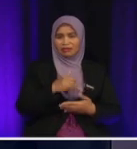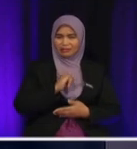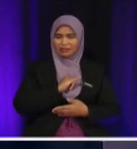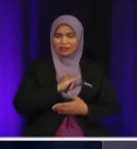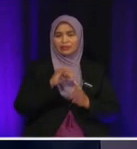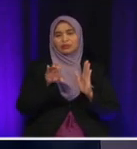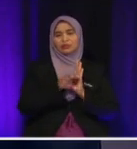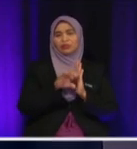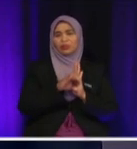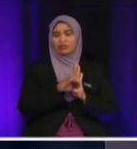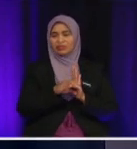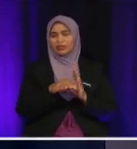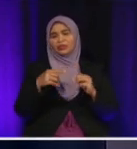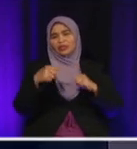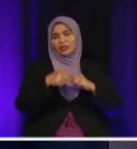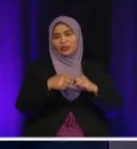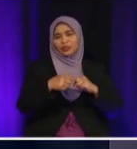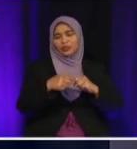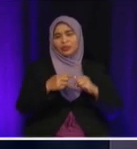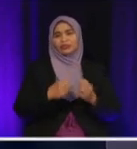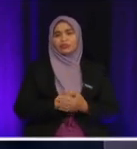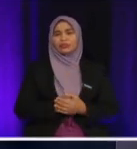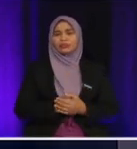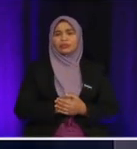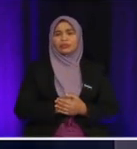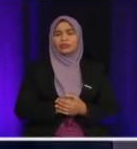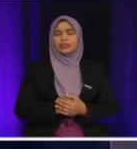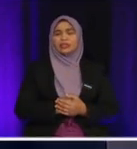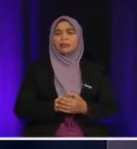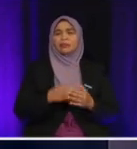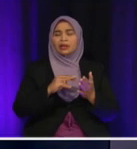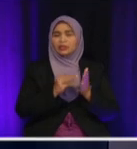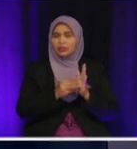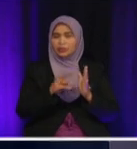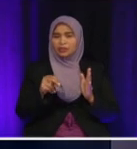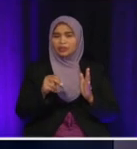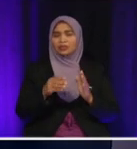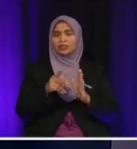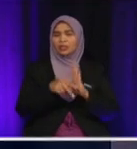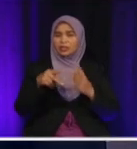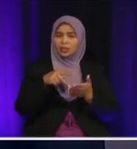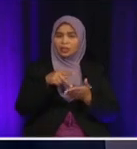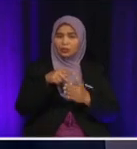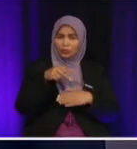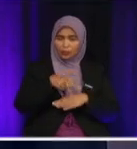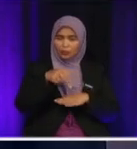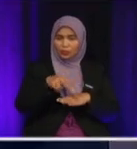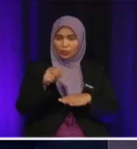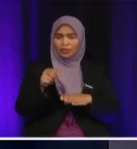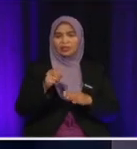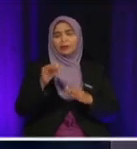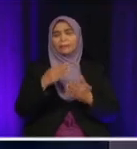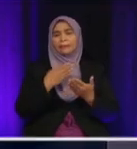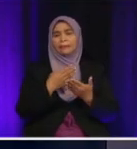ni. Okay. Jadi Islam memandang tinggi tentang keturunan. Jadi kalau anak dia, kenapa kita tidak menafikan